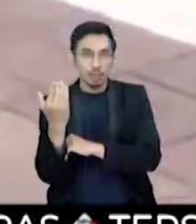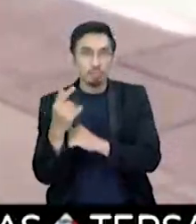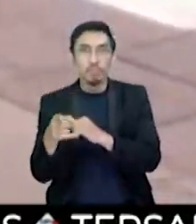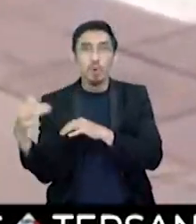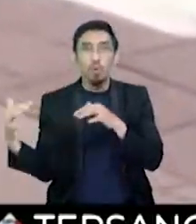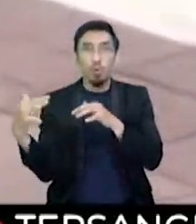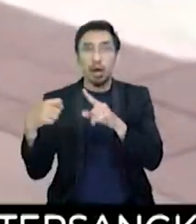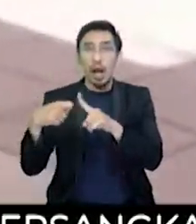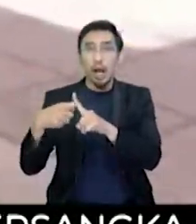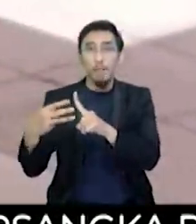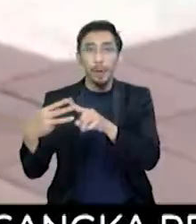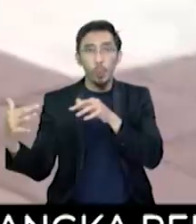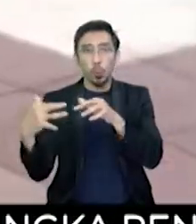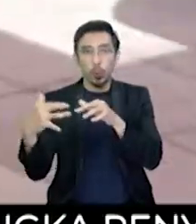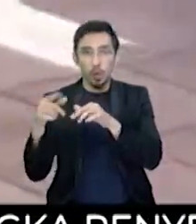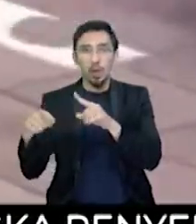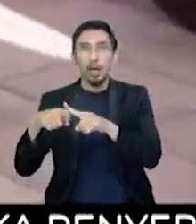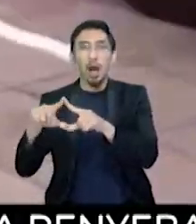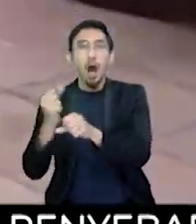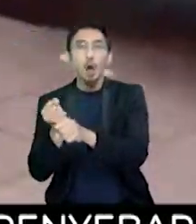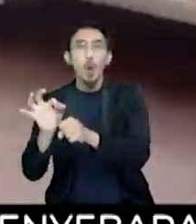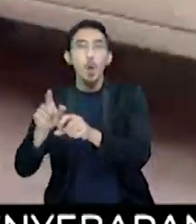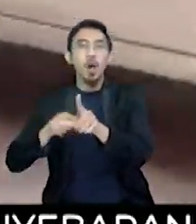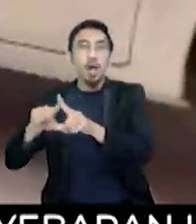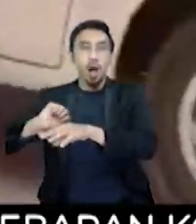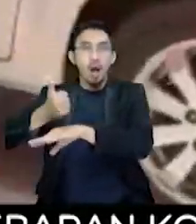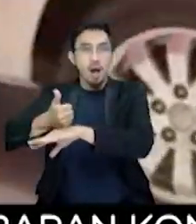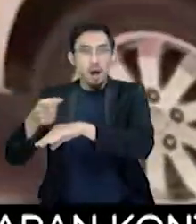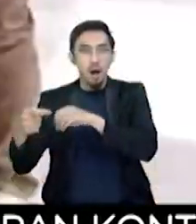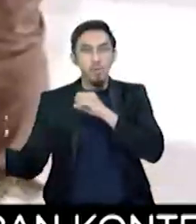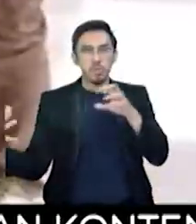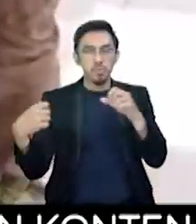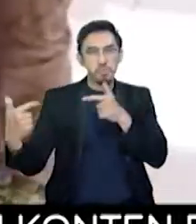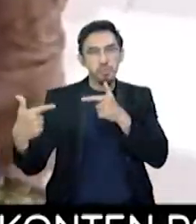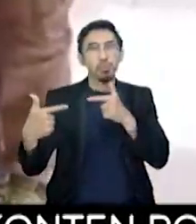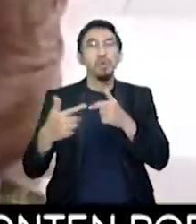pimpinan Egyanus Kagoya, hingga terjadi kontak senjata dengan Satgas Bupe Barinir.